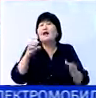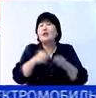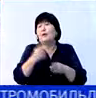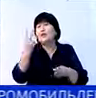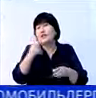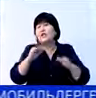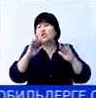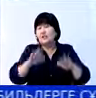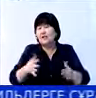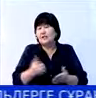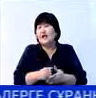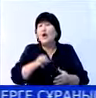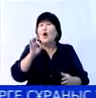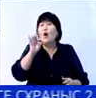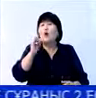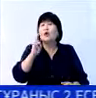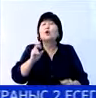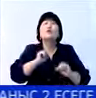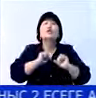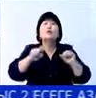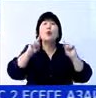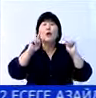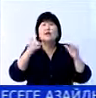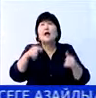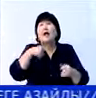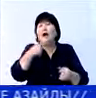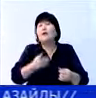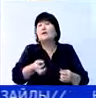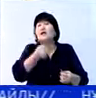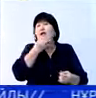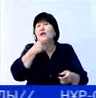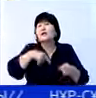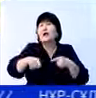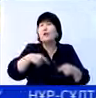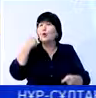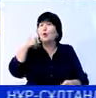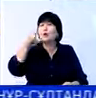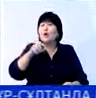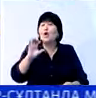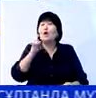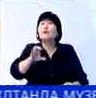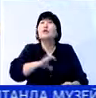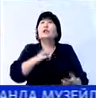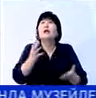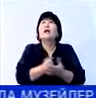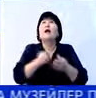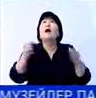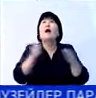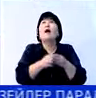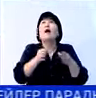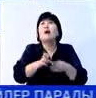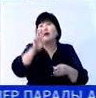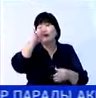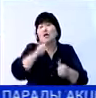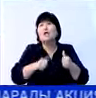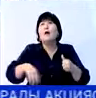2-ші сатыға жайғасса, Орион чемпион атанды. Айта кетейік, әуесқойлар футбол лигасының жеңімпазы мен күміс жүлдегері атанған командалар ел